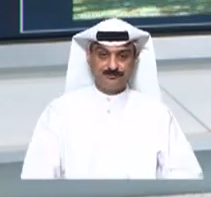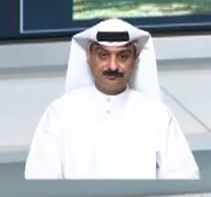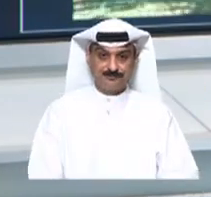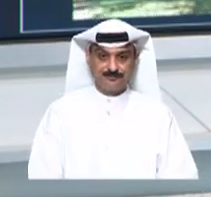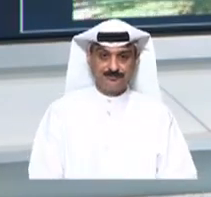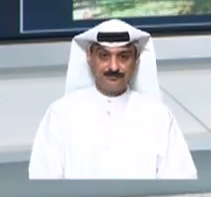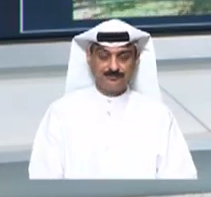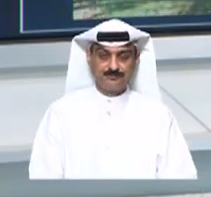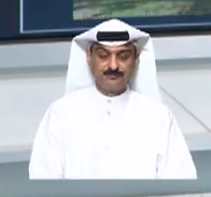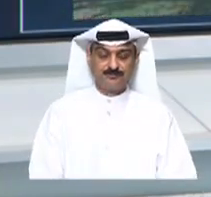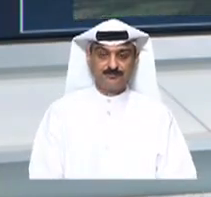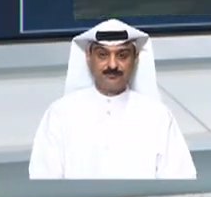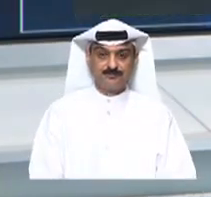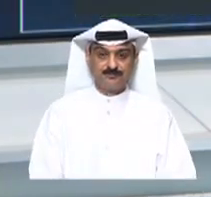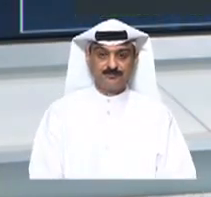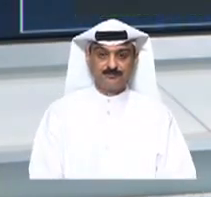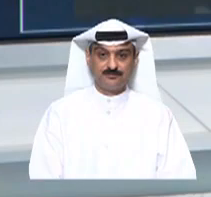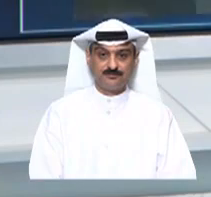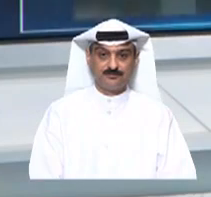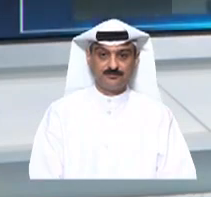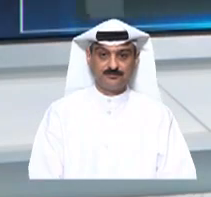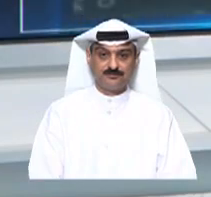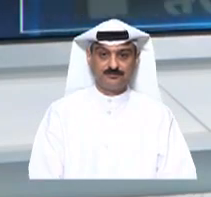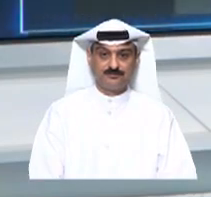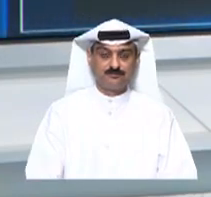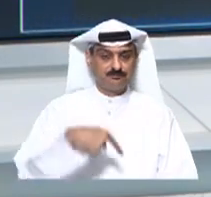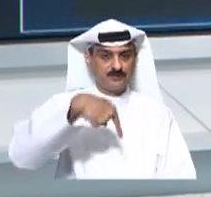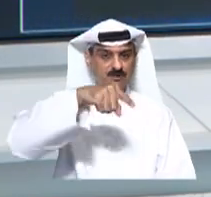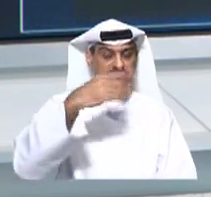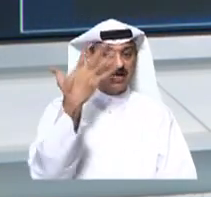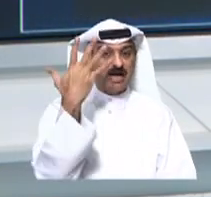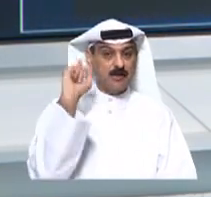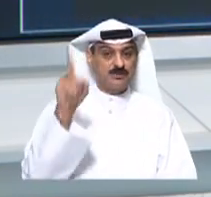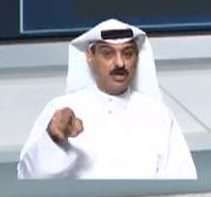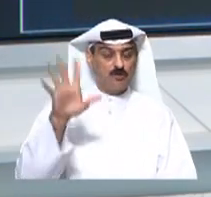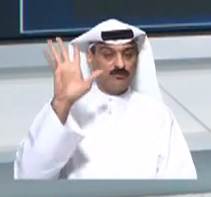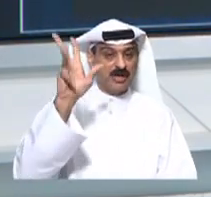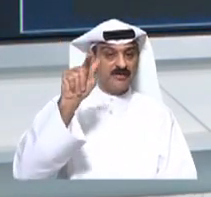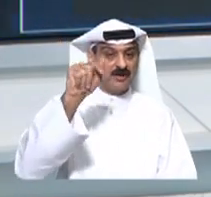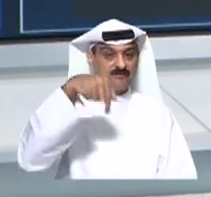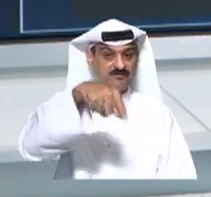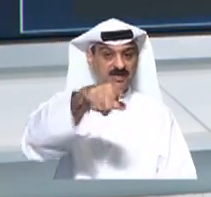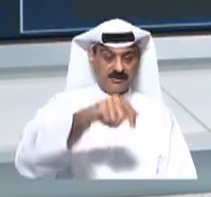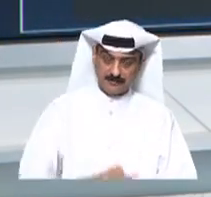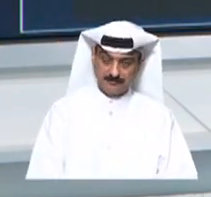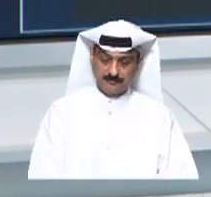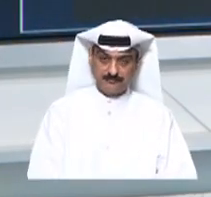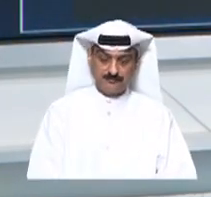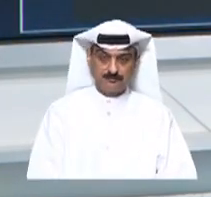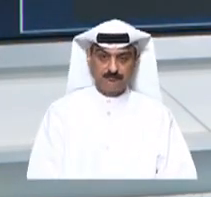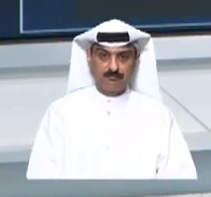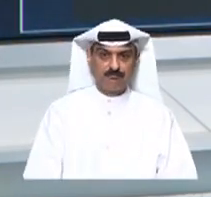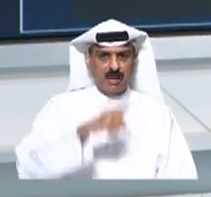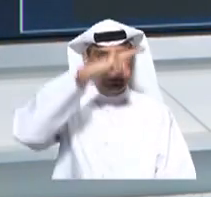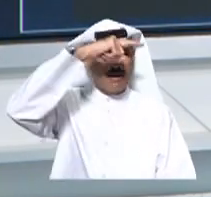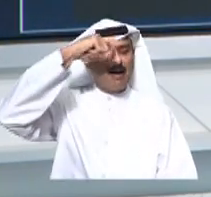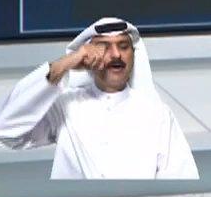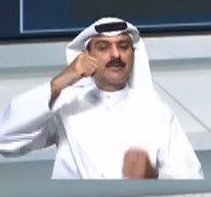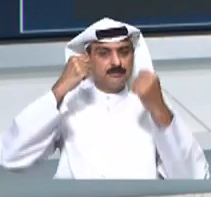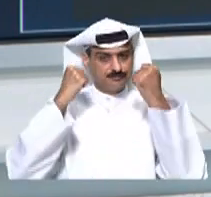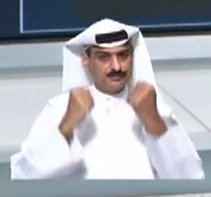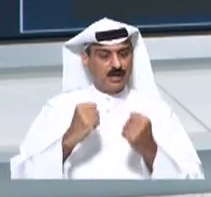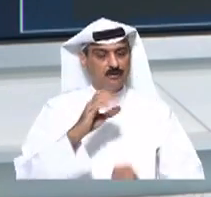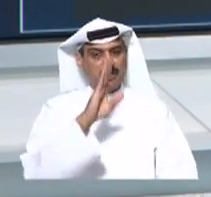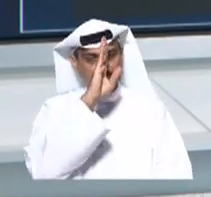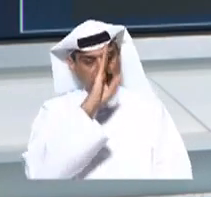الساعة 6:22 دقيقة. الطقس المتوقع لمدينة الكويت خلال 5 أيام القادمة بمشيئة الله، أجواء شديدة الحرارة في يوم